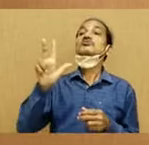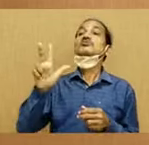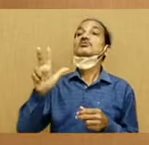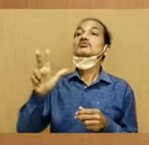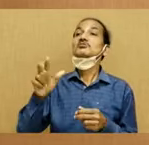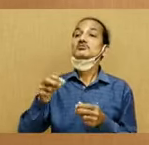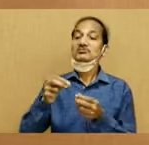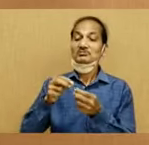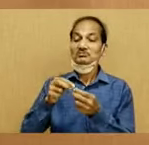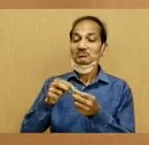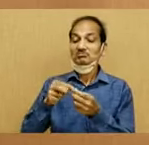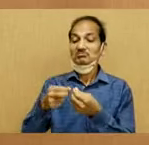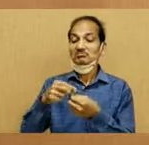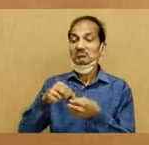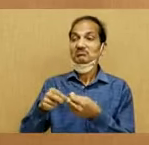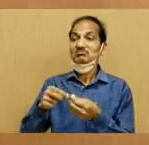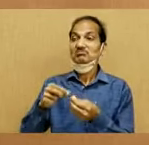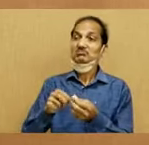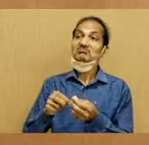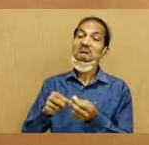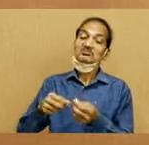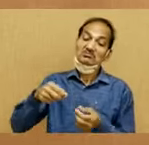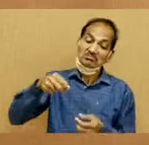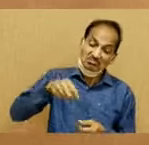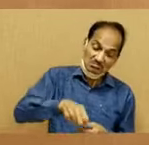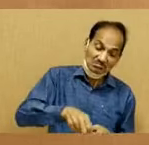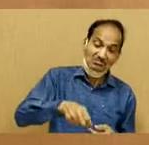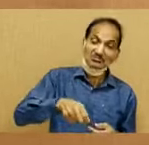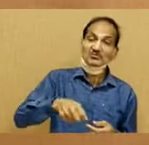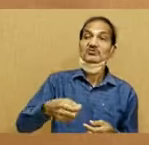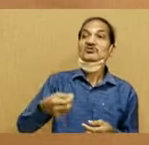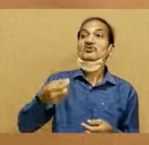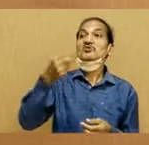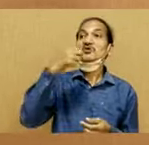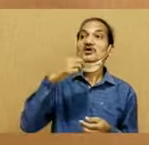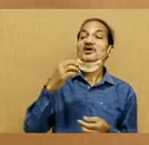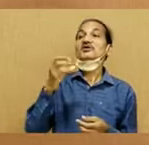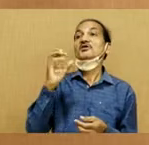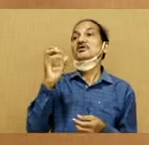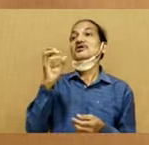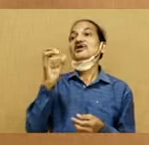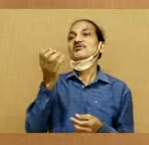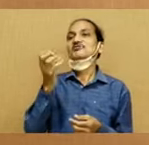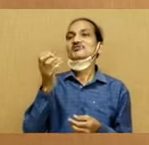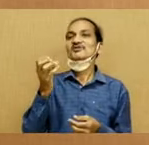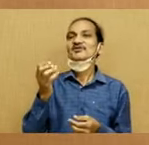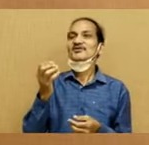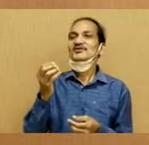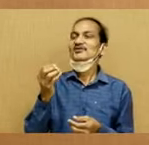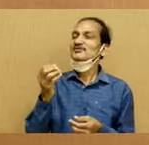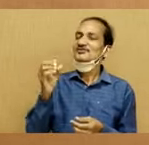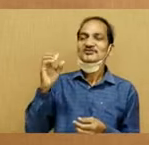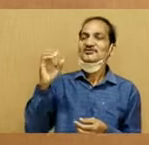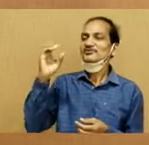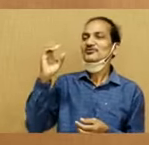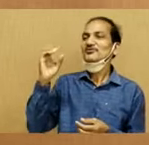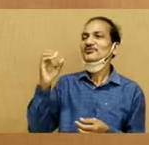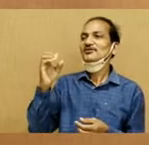ନାହିଁ। ରସୁଣ ଖାଇବା କଥା ଖାଆନ୍ତୁ, କିନ୍ତୁ ରସୁଣ କରୋନାର ପ୍ରତିଷେଧକ ନୁହଁ।